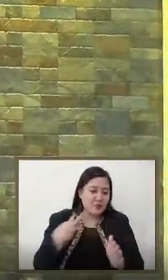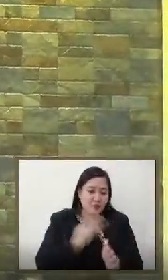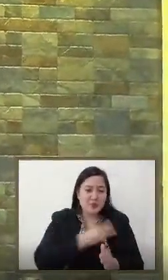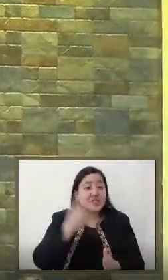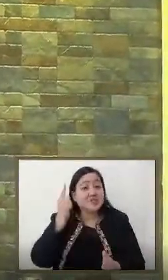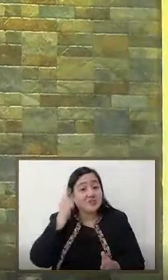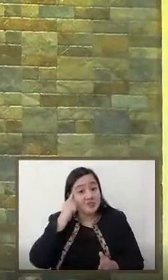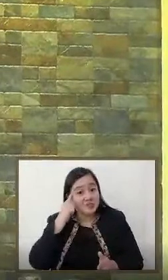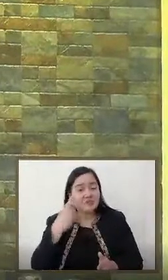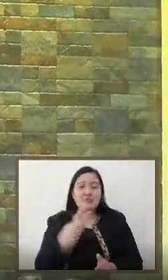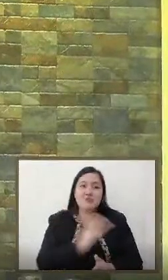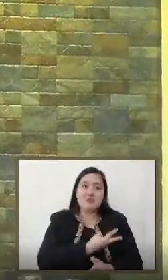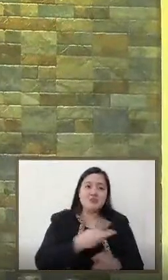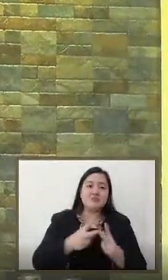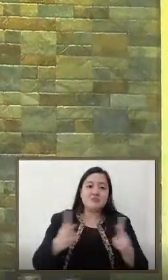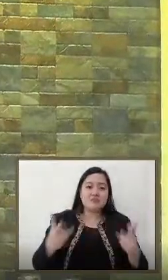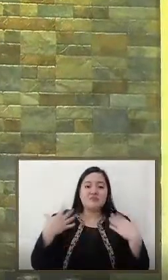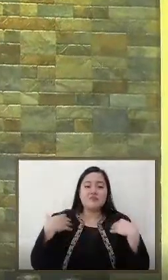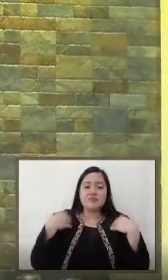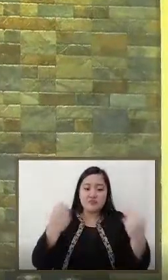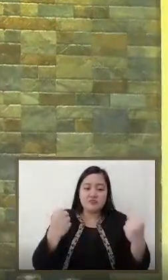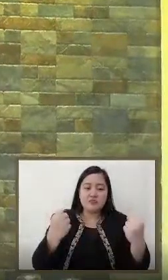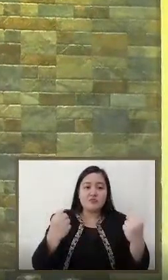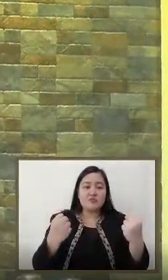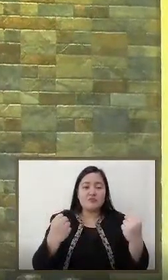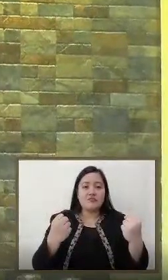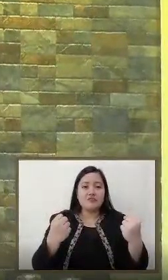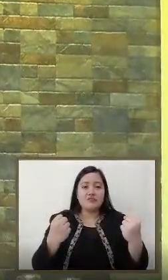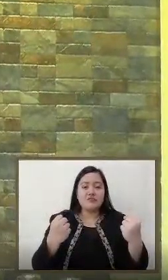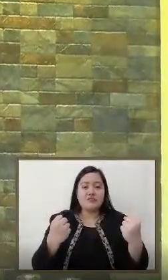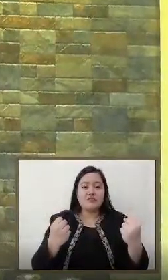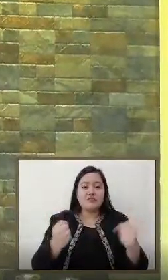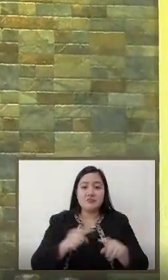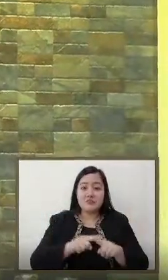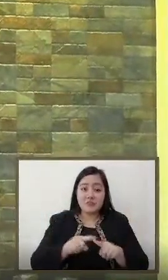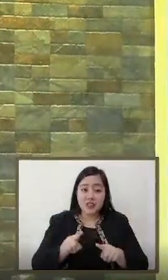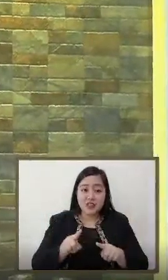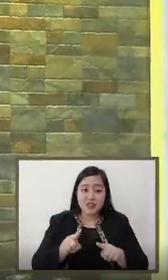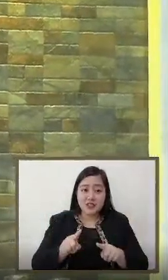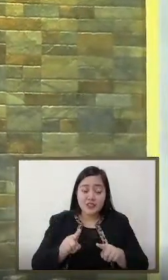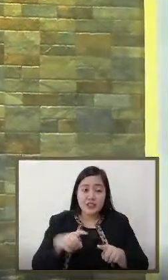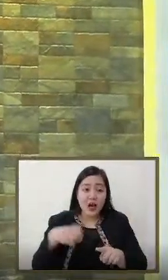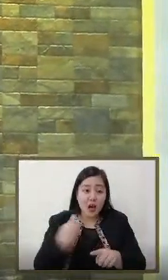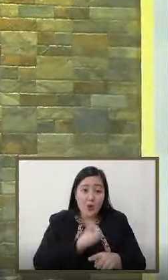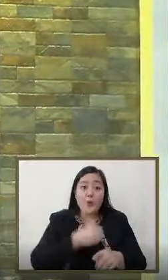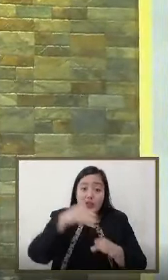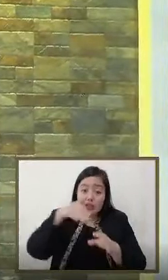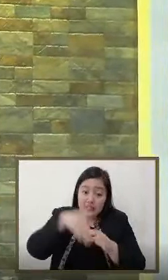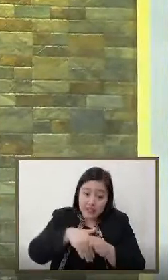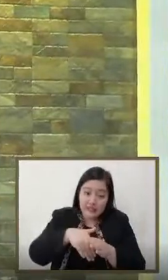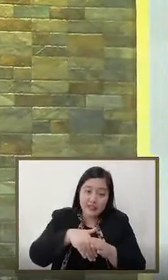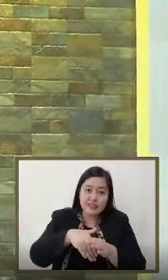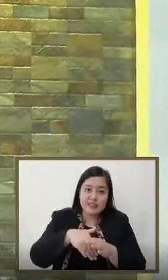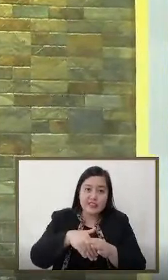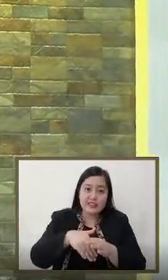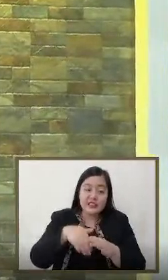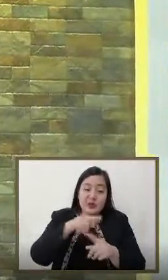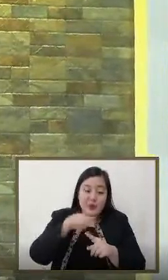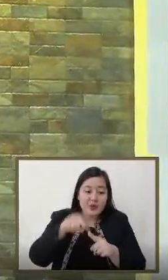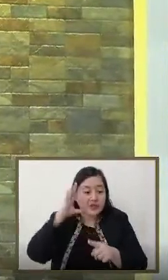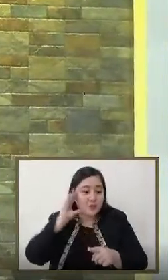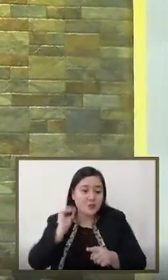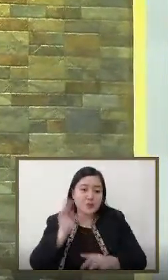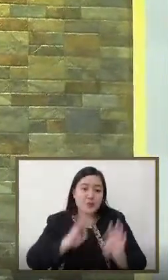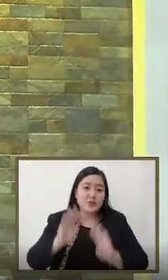Yung ating Christian life. Tama? But, yung loob natin, minsan pag pinasok ka ng problema, bugs!